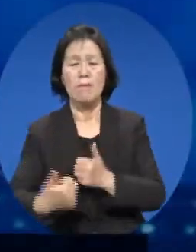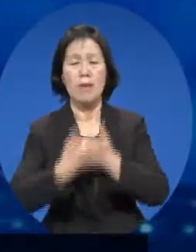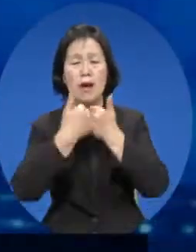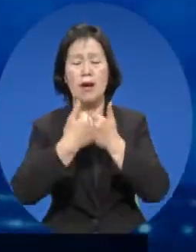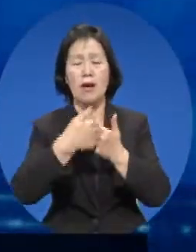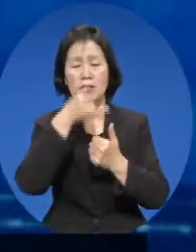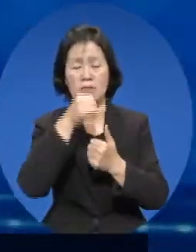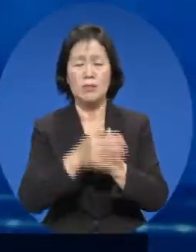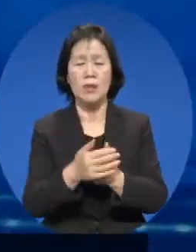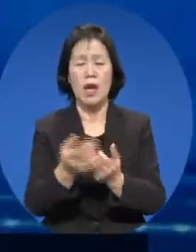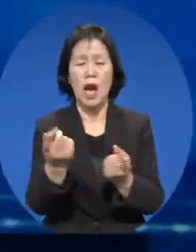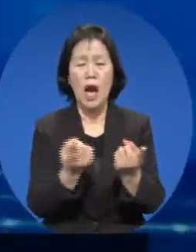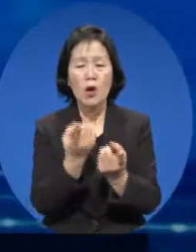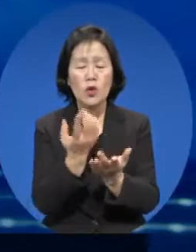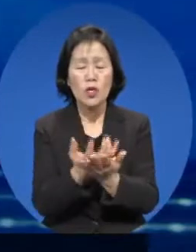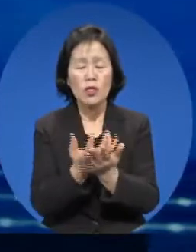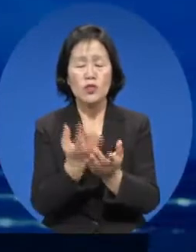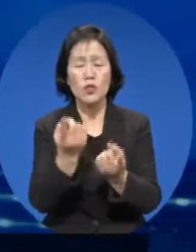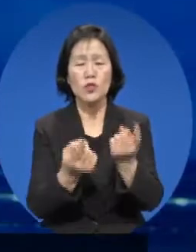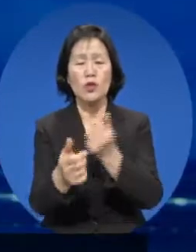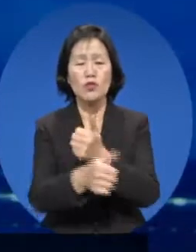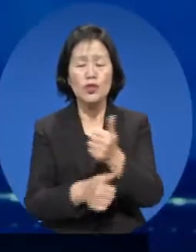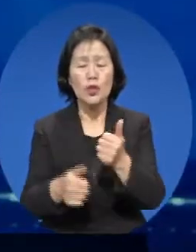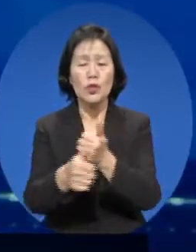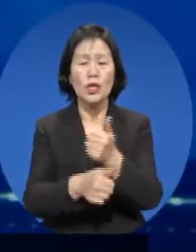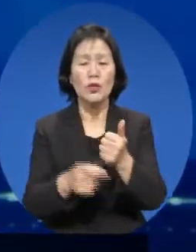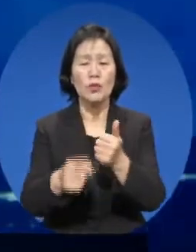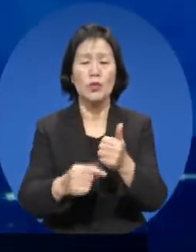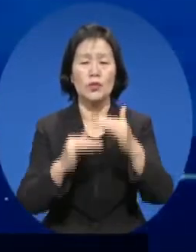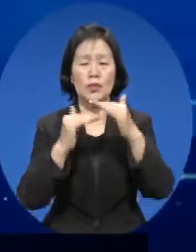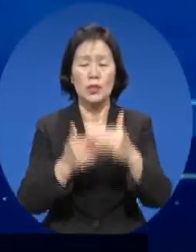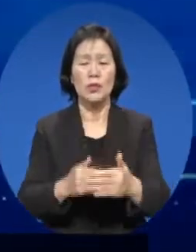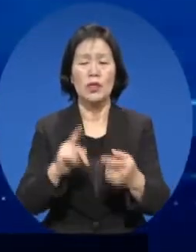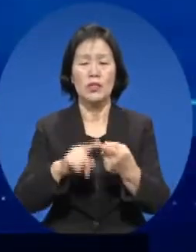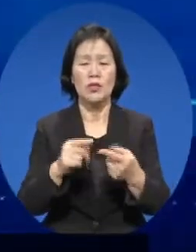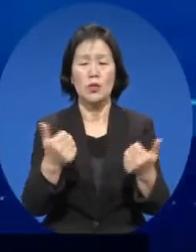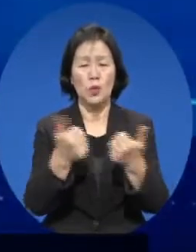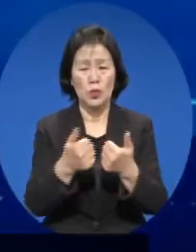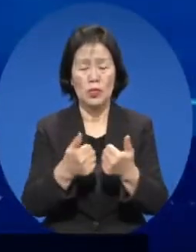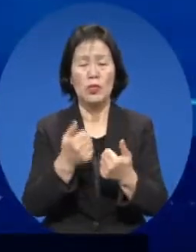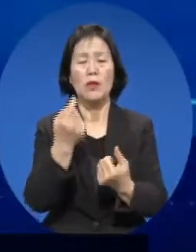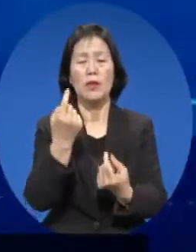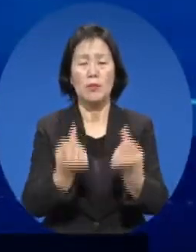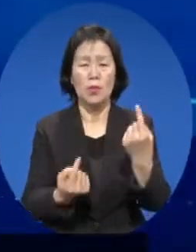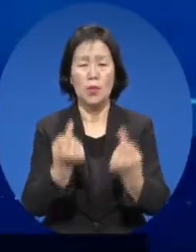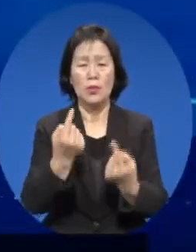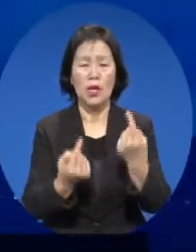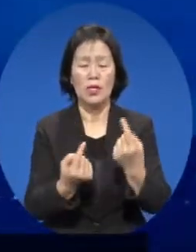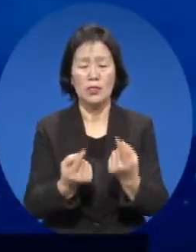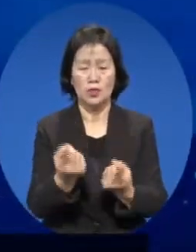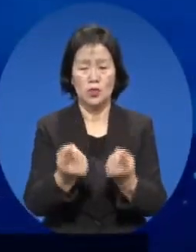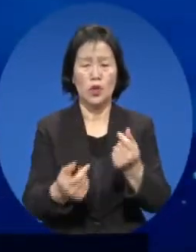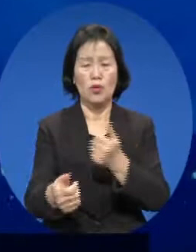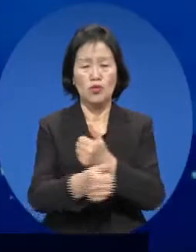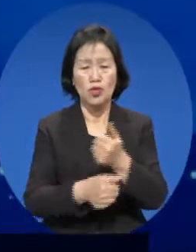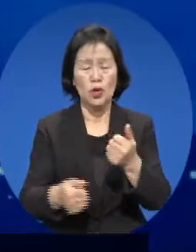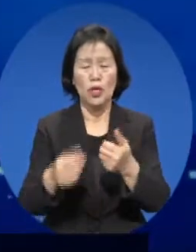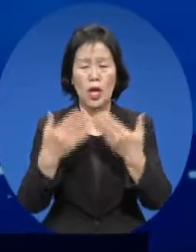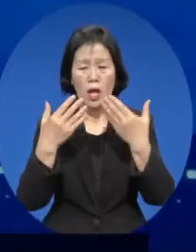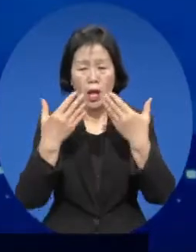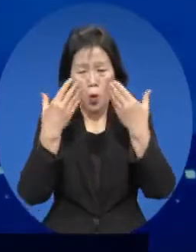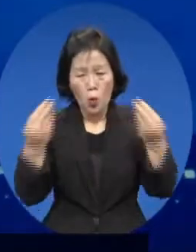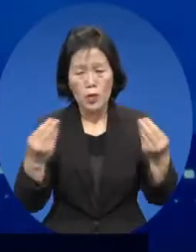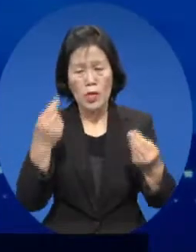않건 조정위원회 같은 경우에도 사실은 그런데 이 내용에 대해서 논의했다 게 보다 이 조정위원회 를 공개할 지